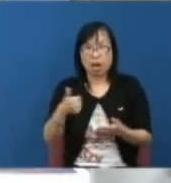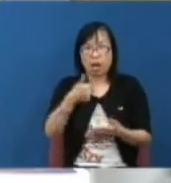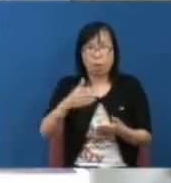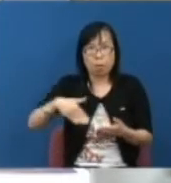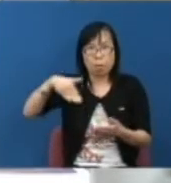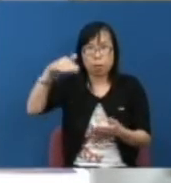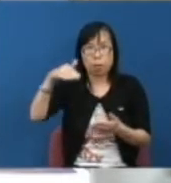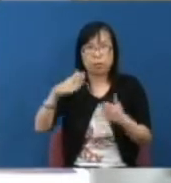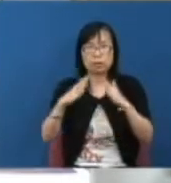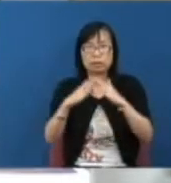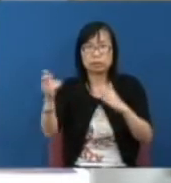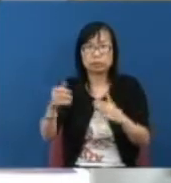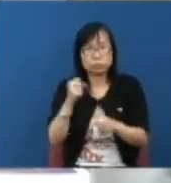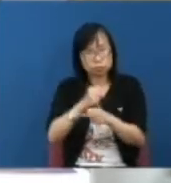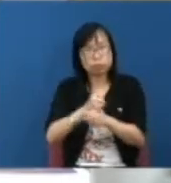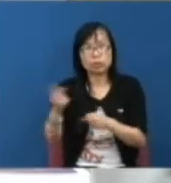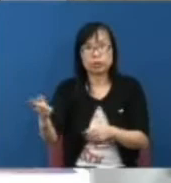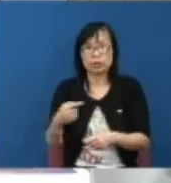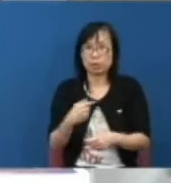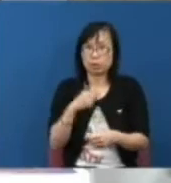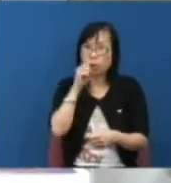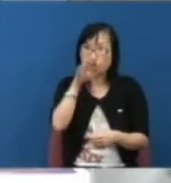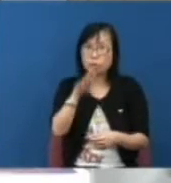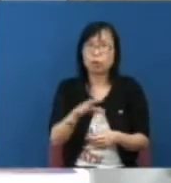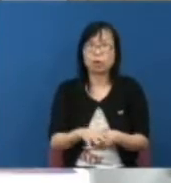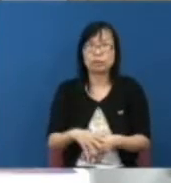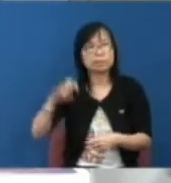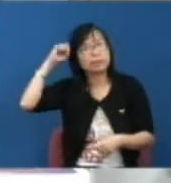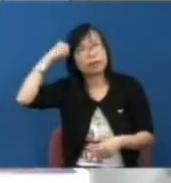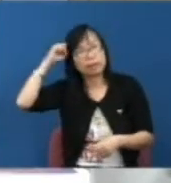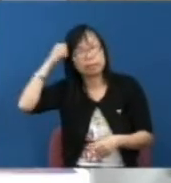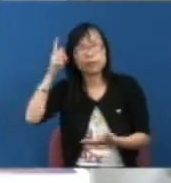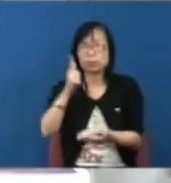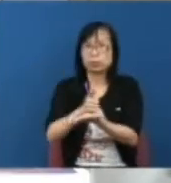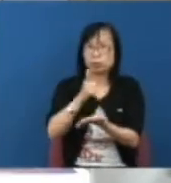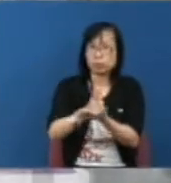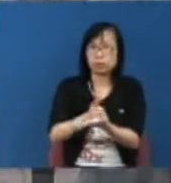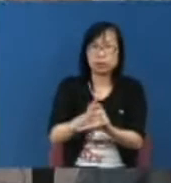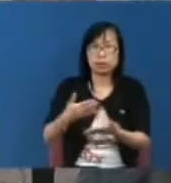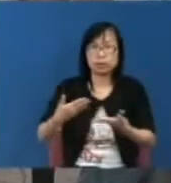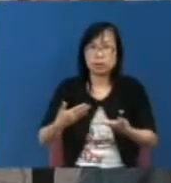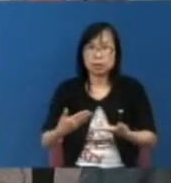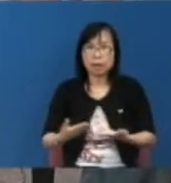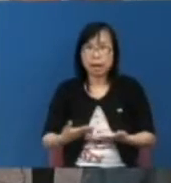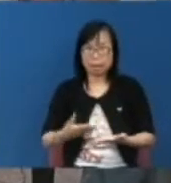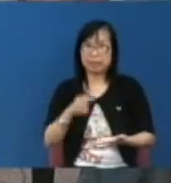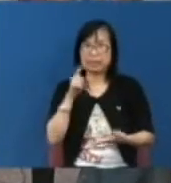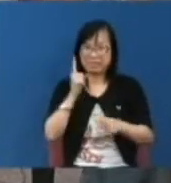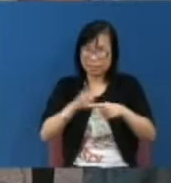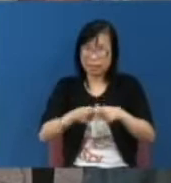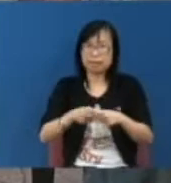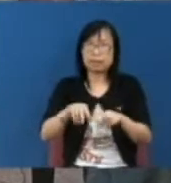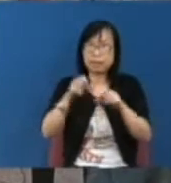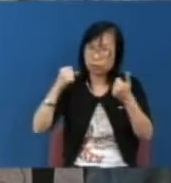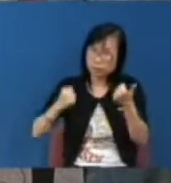能佢哋會做呢樣嘢。咁但係對於我哋講嘅，只不過係一個概念。最重要咧就係話呢樣嘢係咪值得推崇，係咪值得